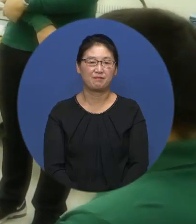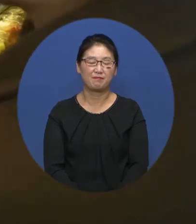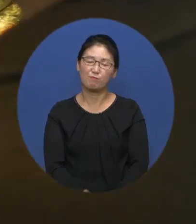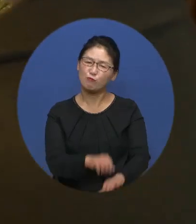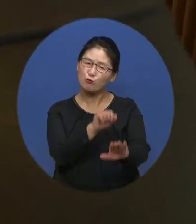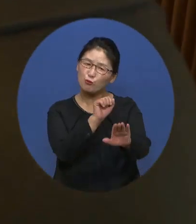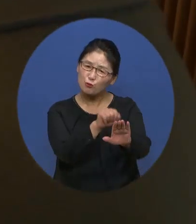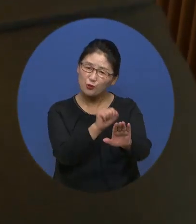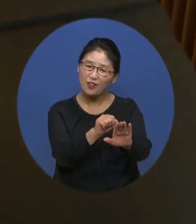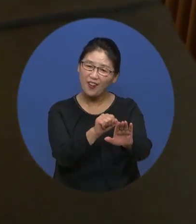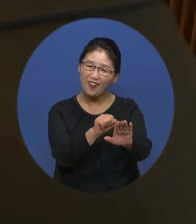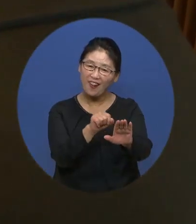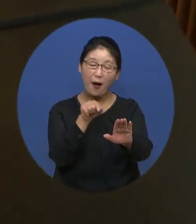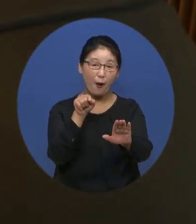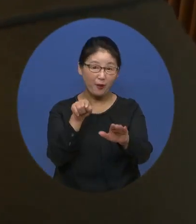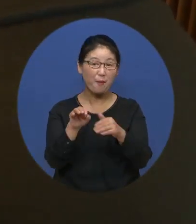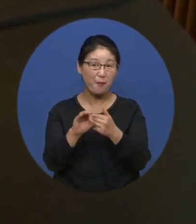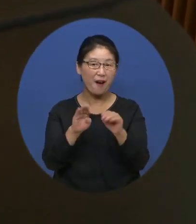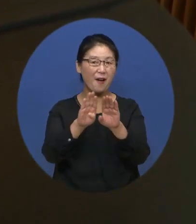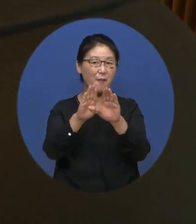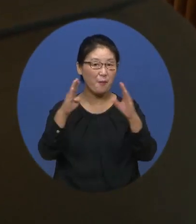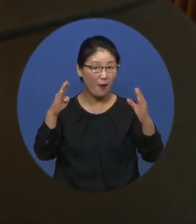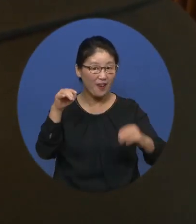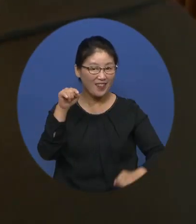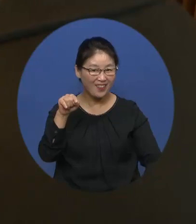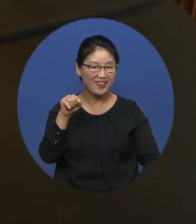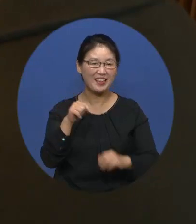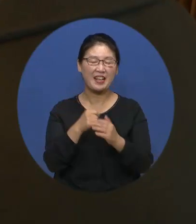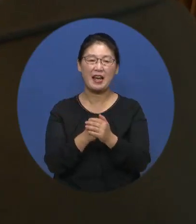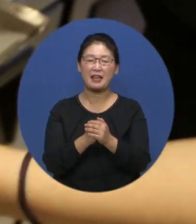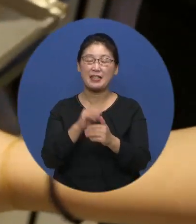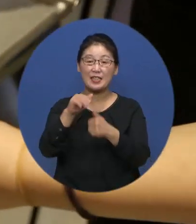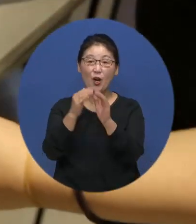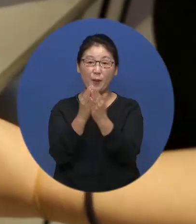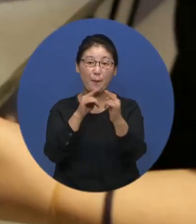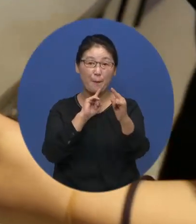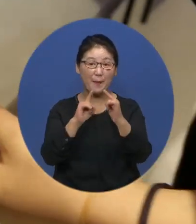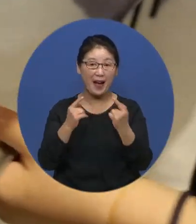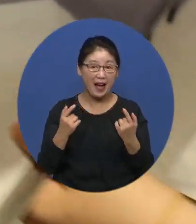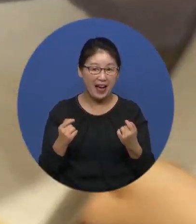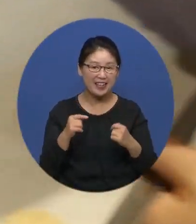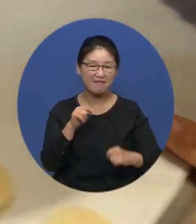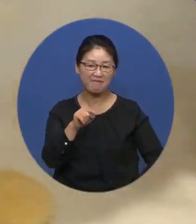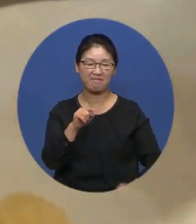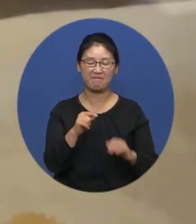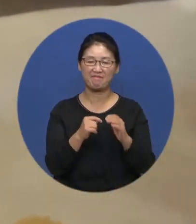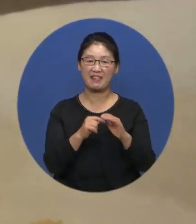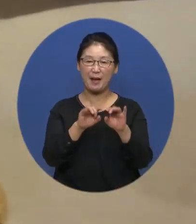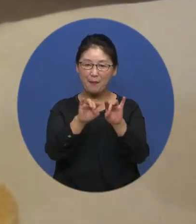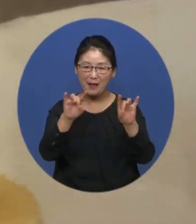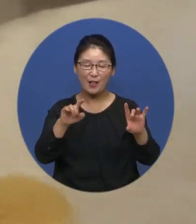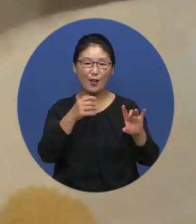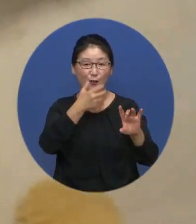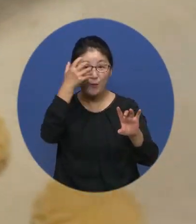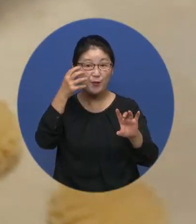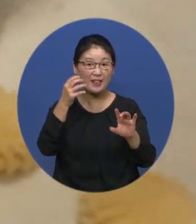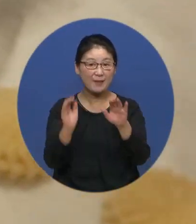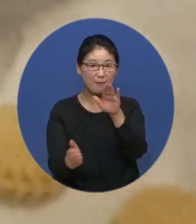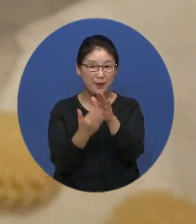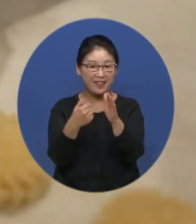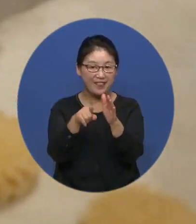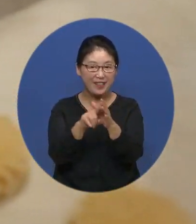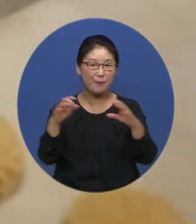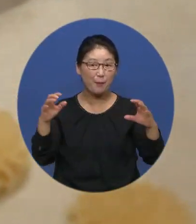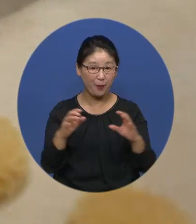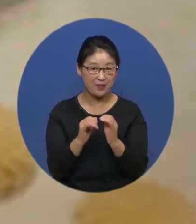두드려라, 그럼 열릴 것이다 라는 성경의 한 구절처럼 자신의 꿈을 이루기 위해 한자리에 모인 사람들.